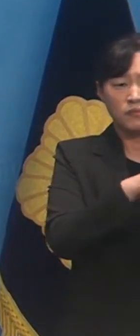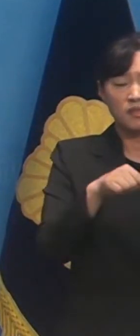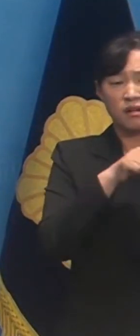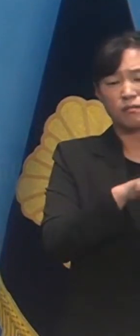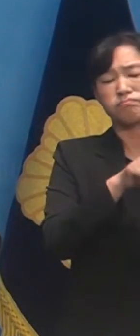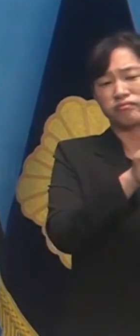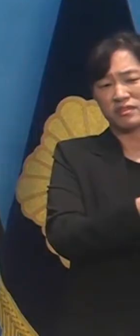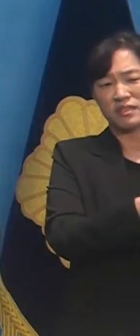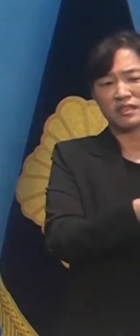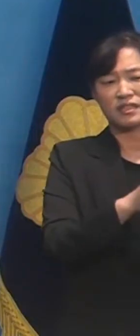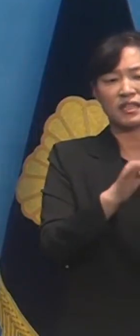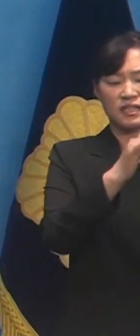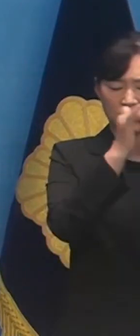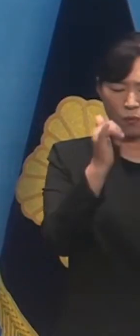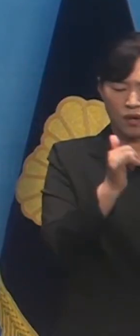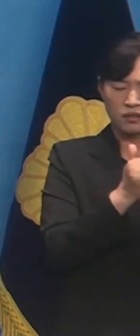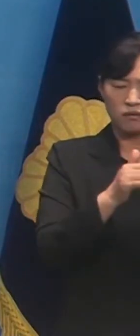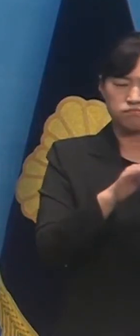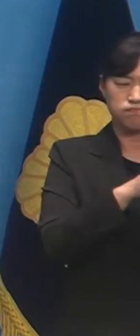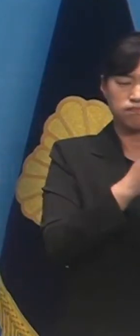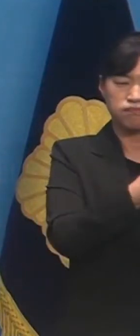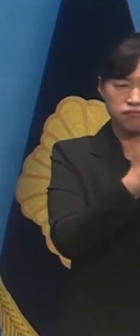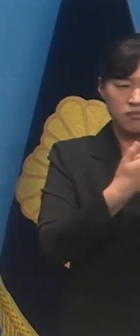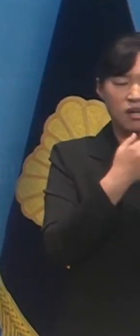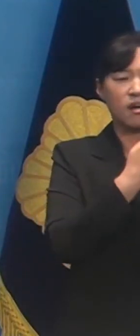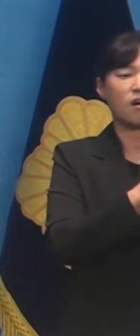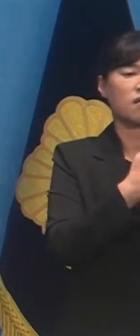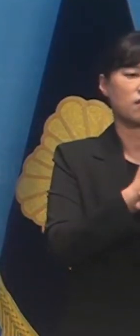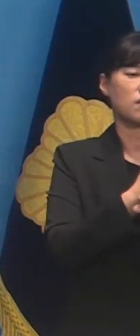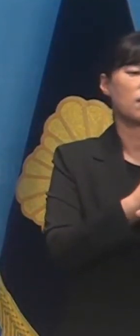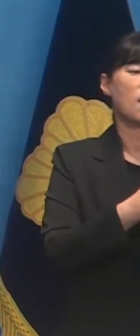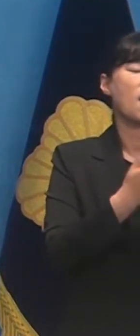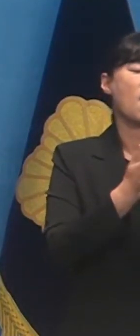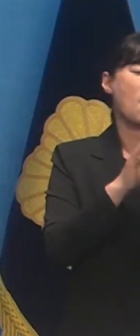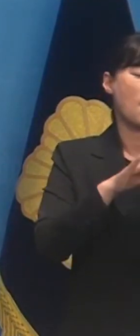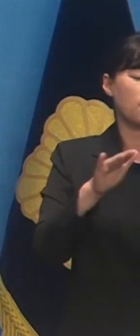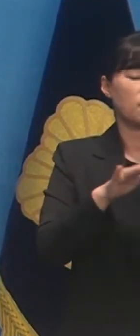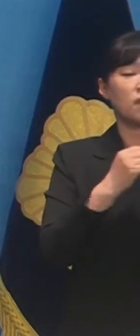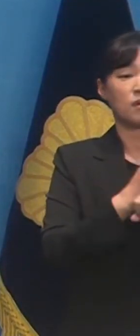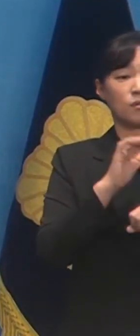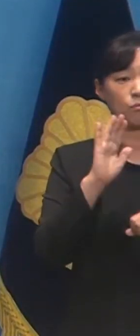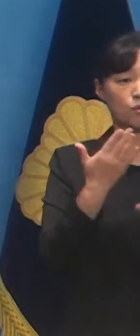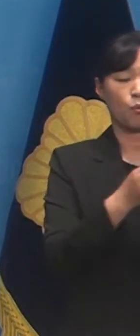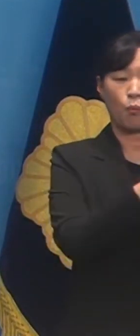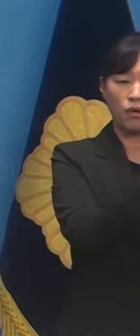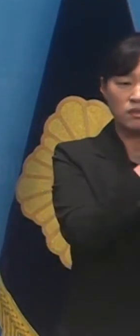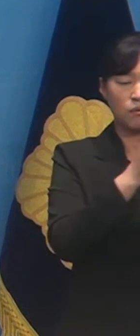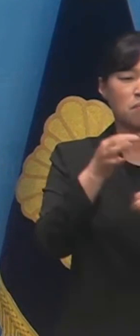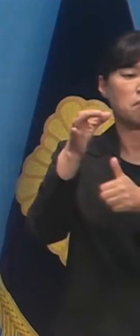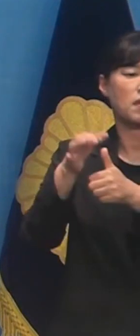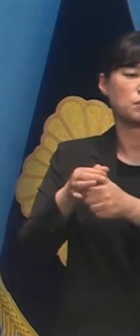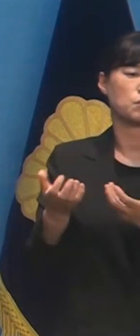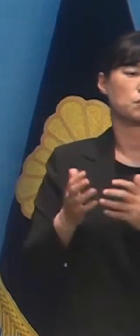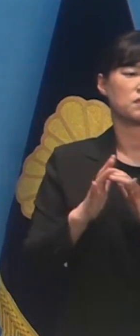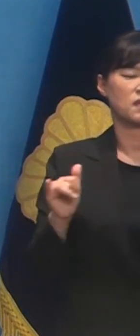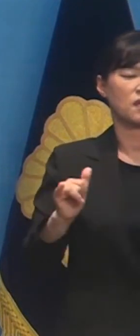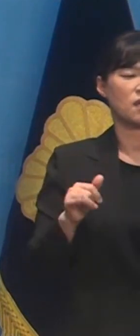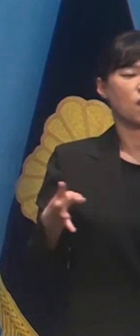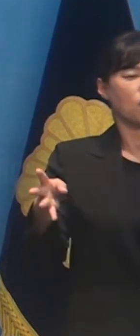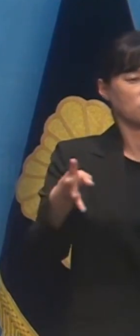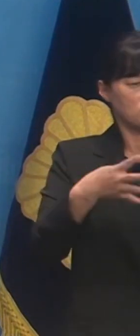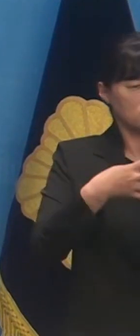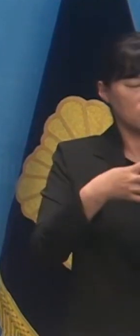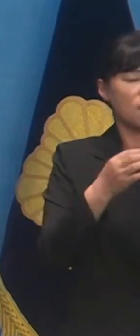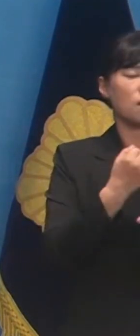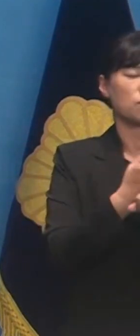논의를 통해 해결되어야 한다는 데 뜻을 같이하며 원하청 노사 간의 대화가 원활히 이루어질 수